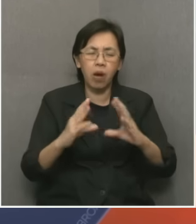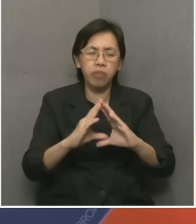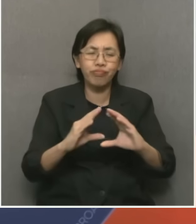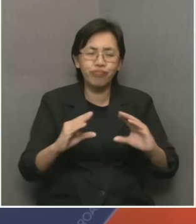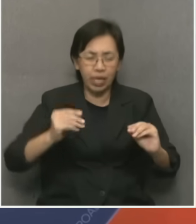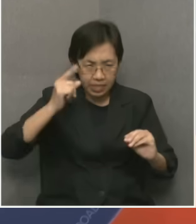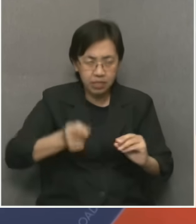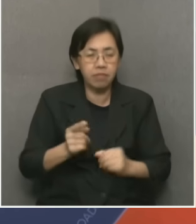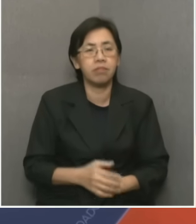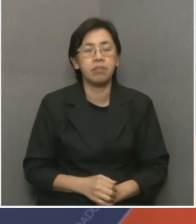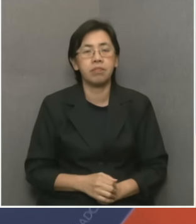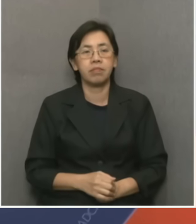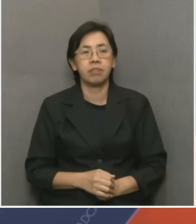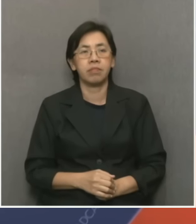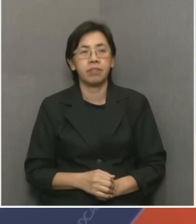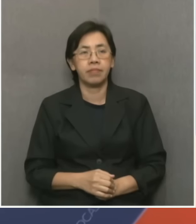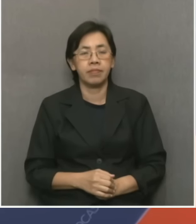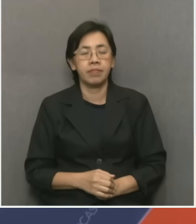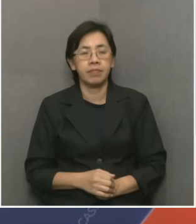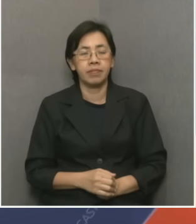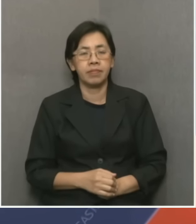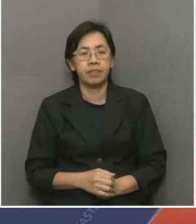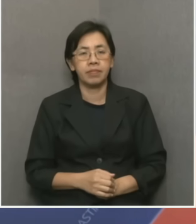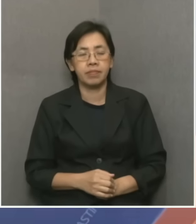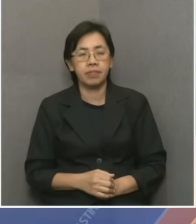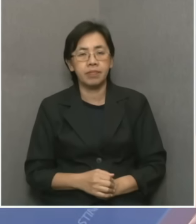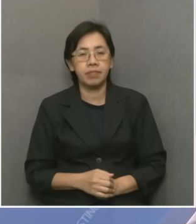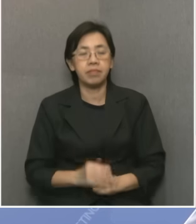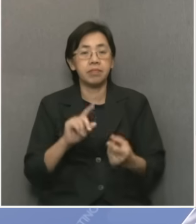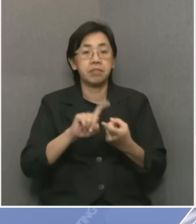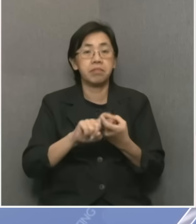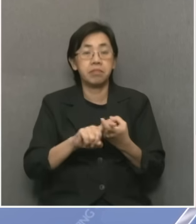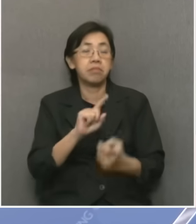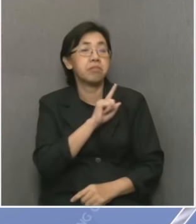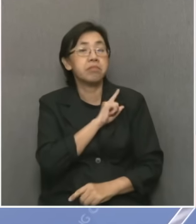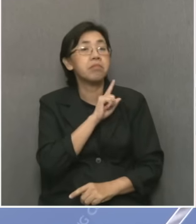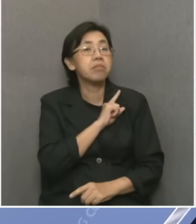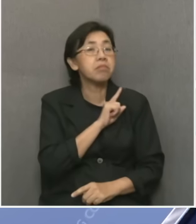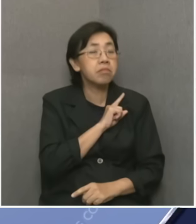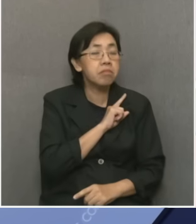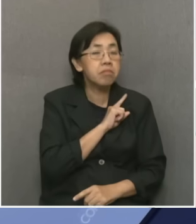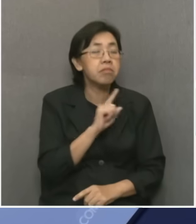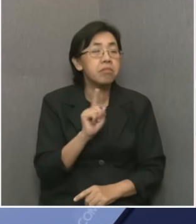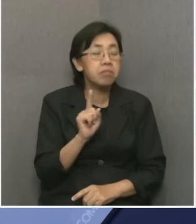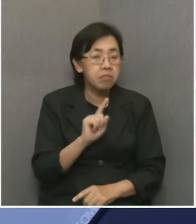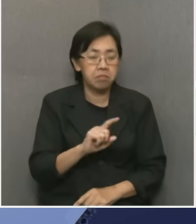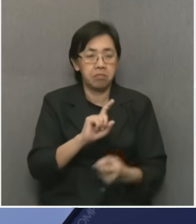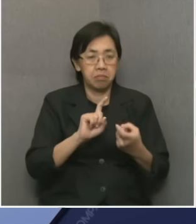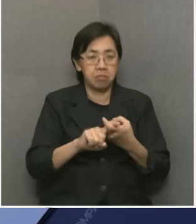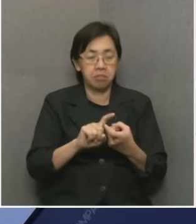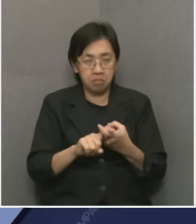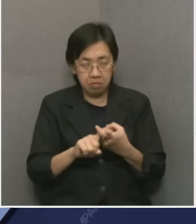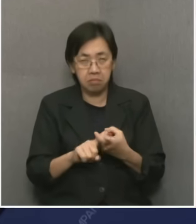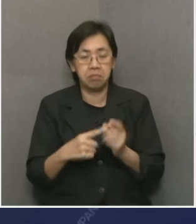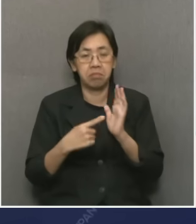ะครับครับผม ค่ะอาจารย์คะอย่างบทบาทของรัสเซียที่อาจารย์กล่าวถึงเมื่อสักครู่นะคะอีกด้านหนึ่งรัสเซียเองก็แสดงท่าที